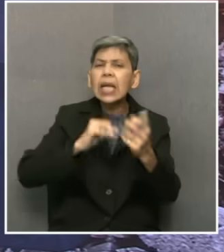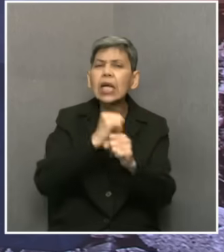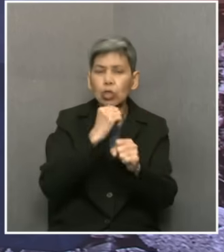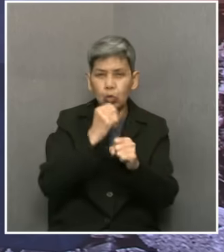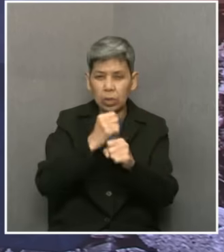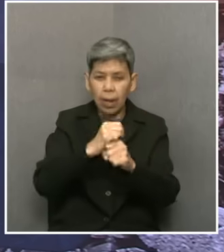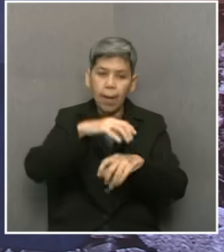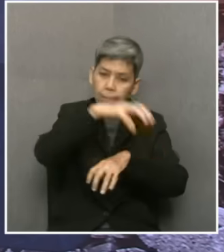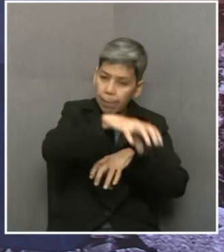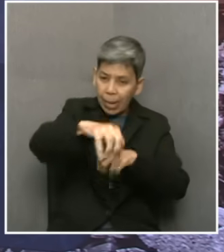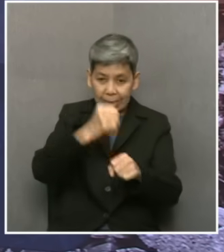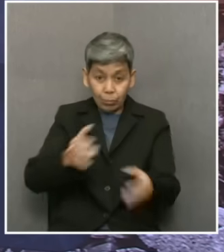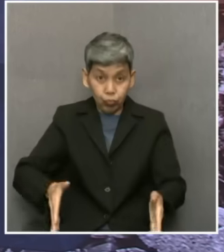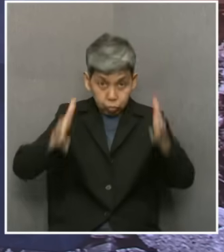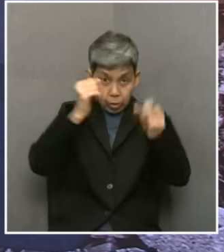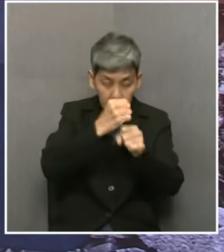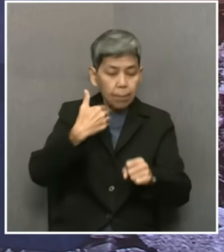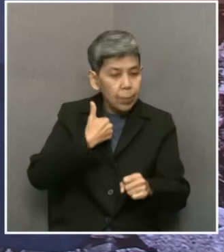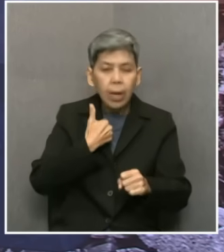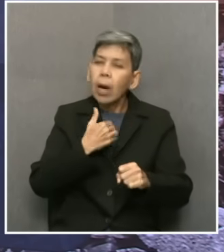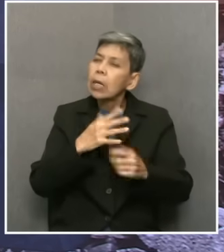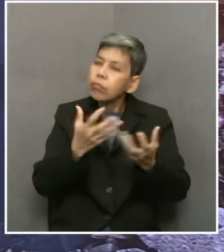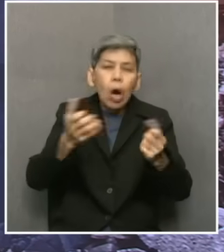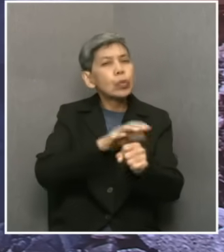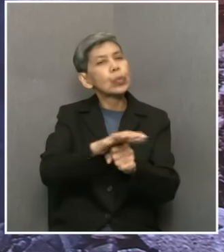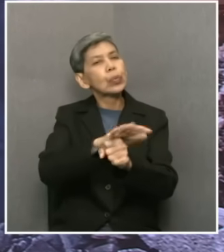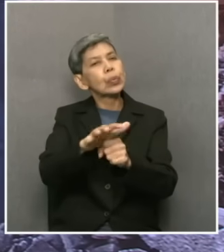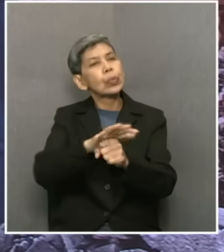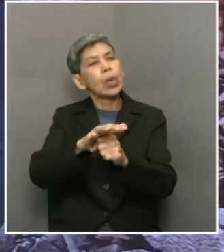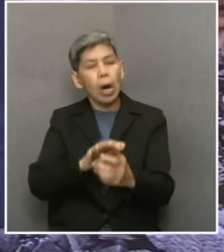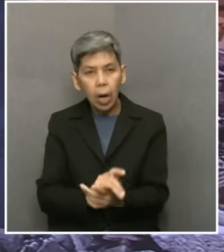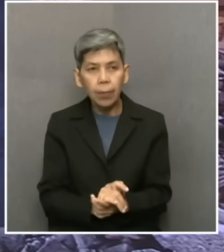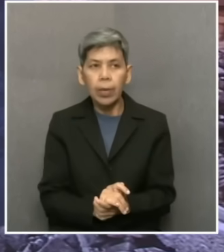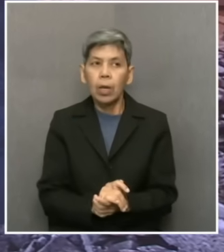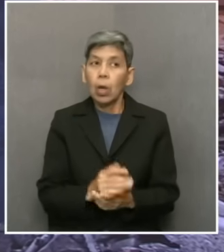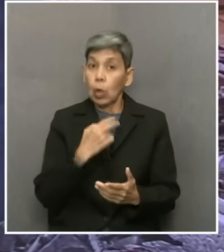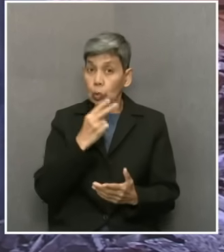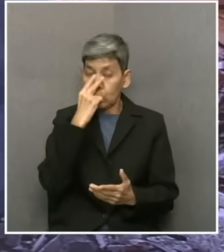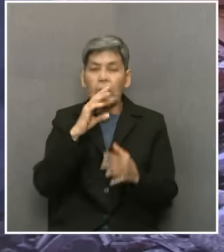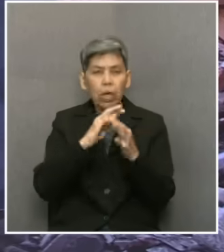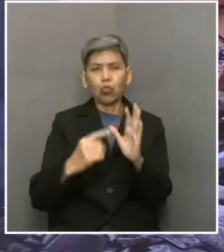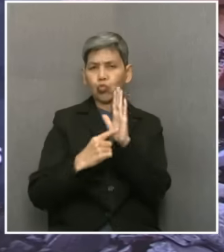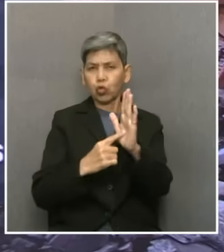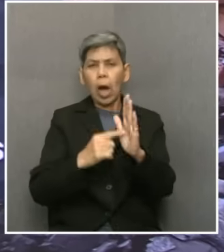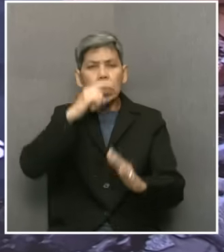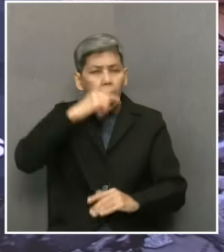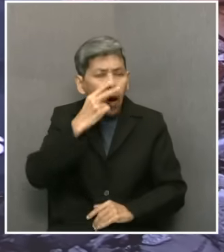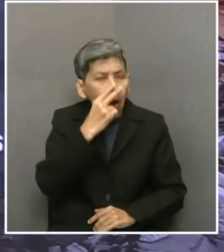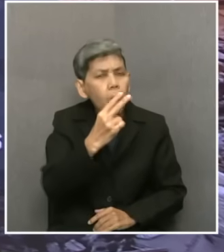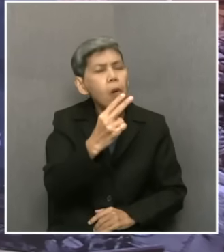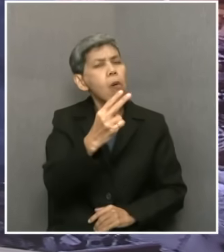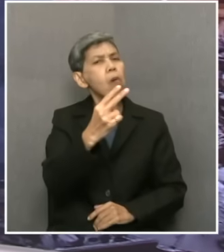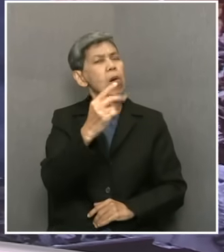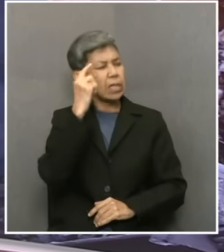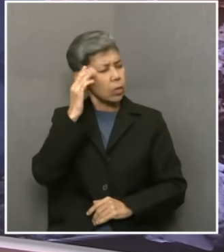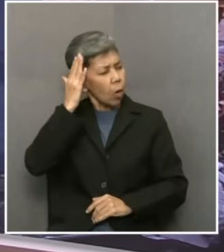อสร้างเขาพร้อมสำหรับแผ่นดินไหวก็อาจจะไม่เกิดความสูญเสียถึงขั้นนี้อ่ะเพราะฉะนั้นนะคะก็น่าจะเป็นตัวอย่างให้กับไทยเราได้เหมือนกันว่า